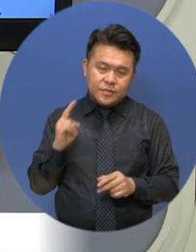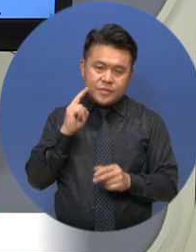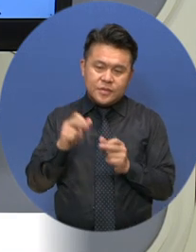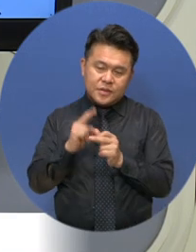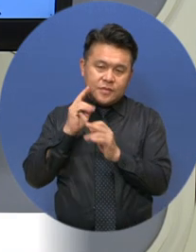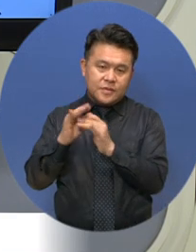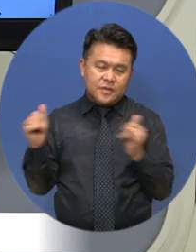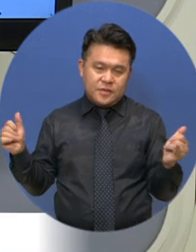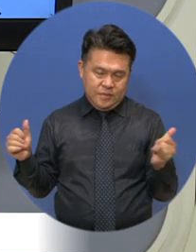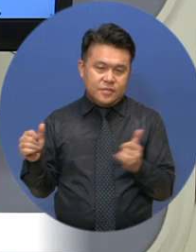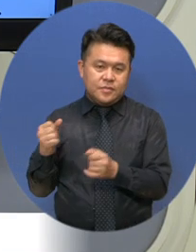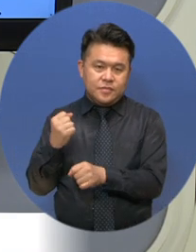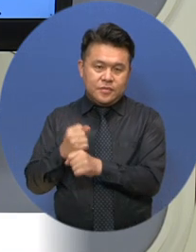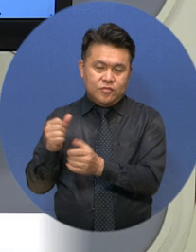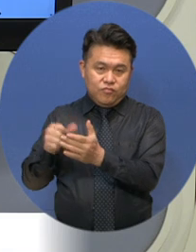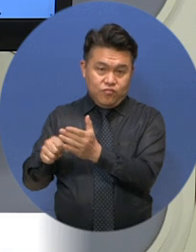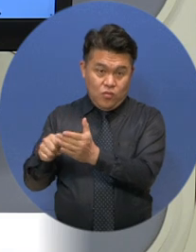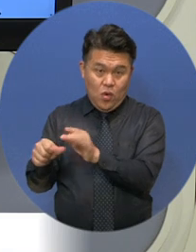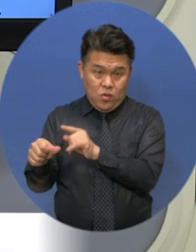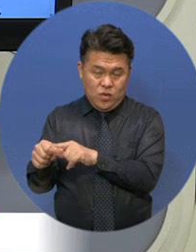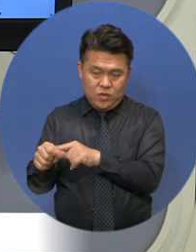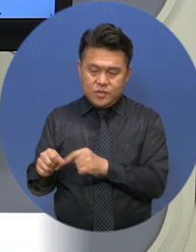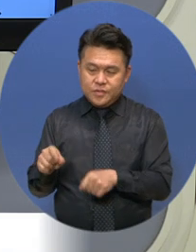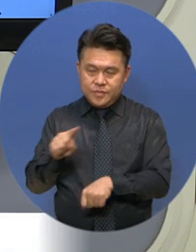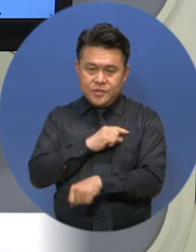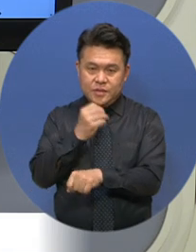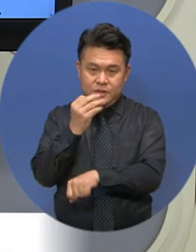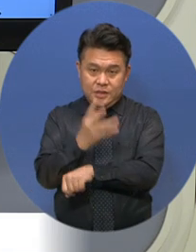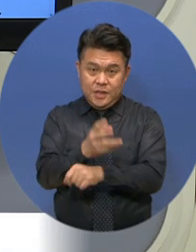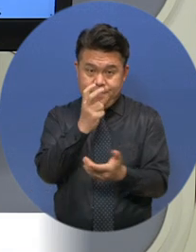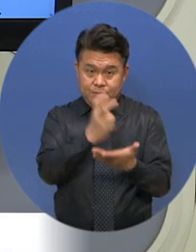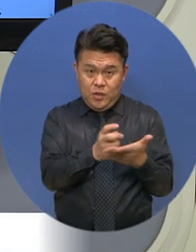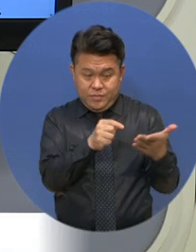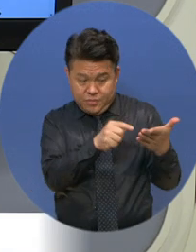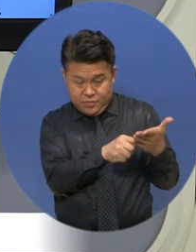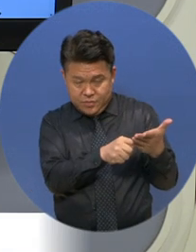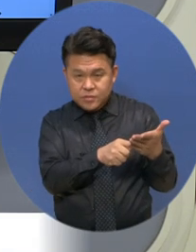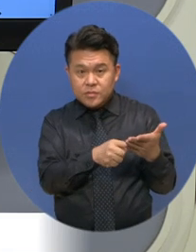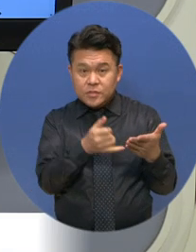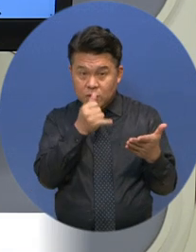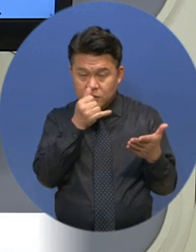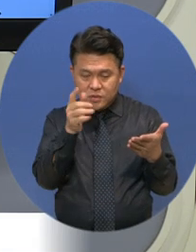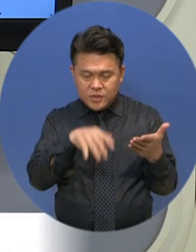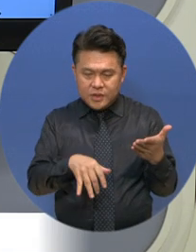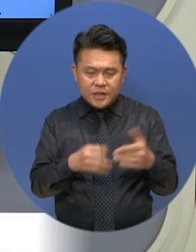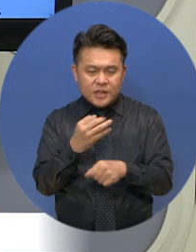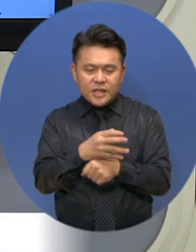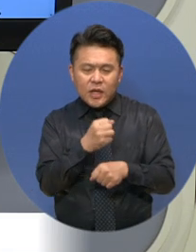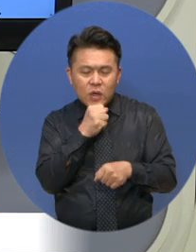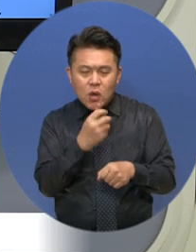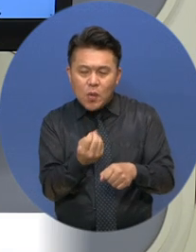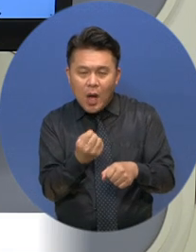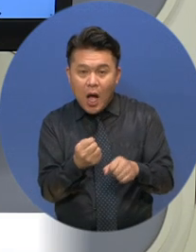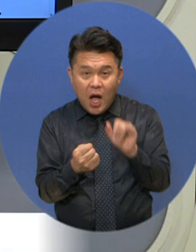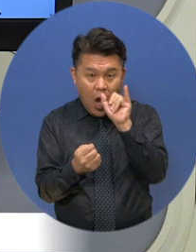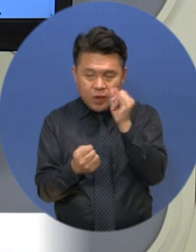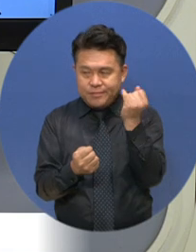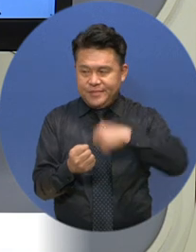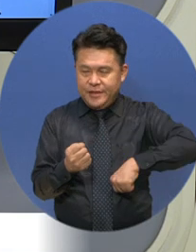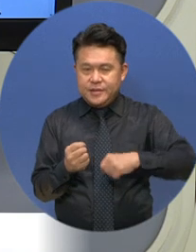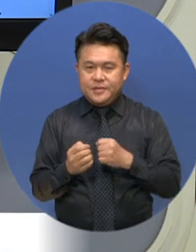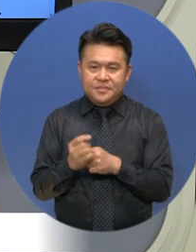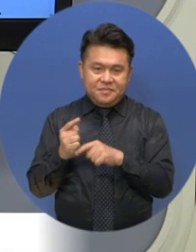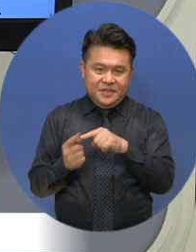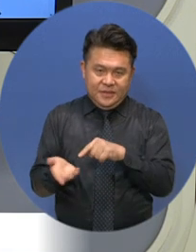생산품 법정 우선 구매 비율을 지키지 않은 것으로 나타났습니다 지난 17일 국민의 힘 김이지